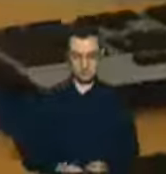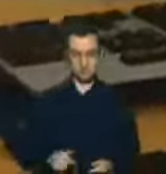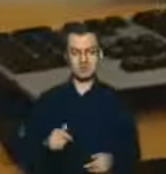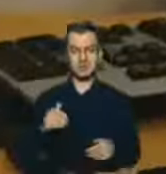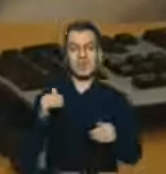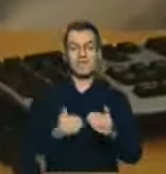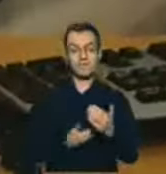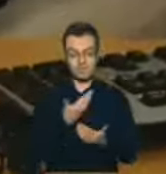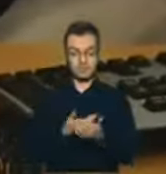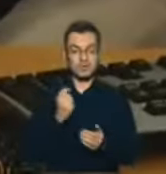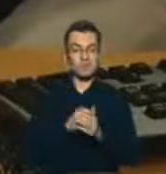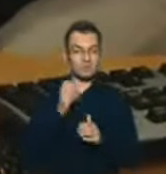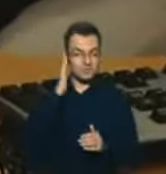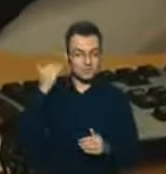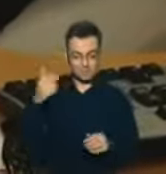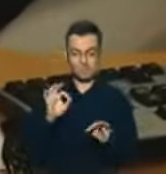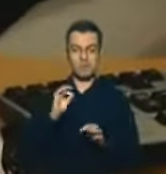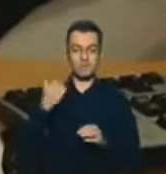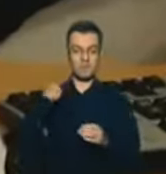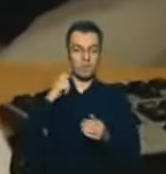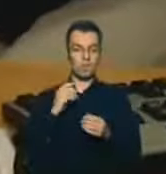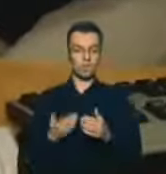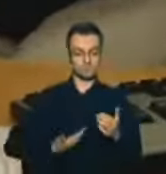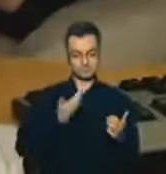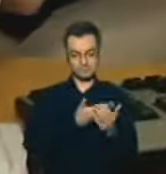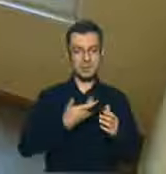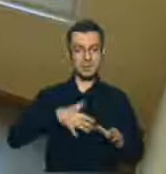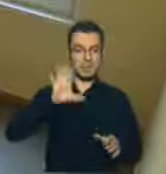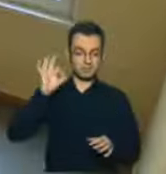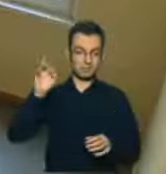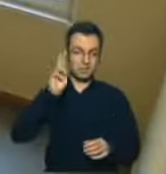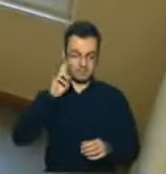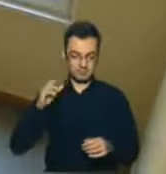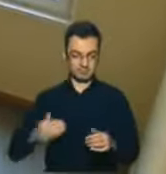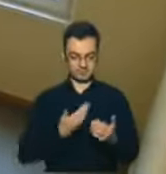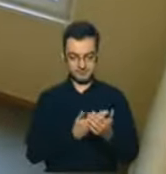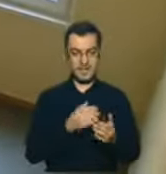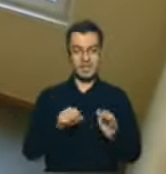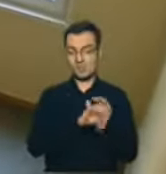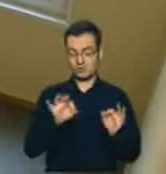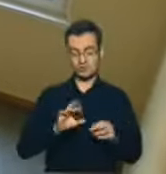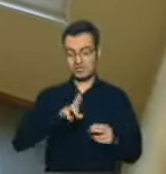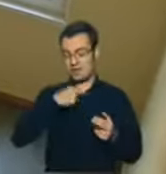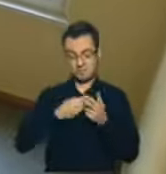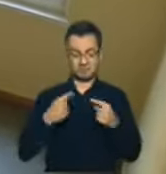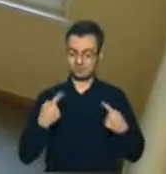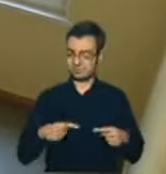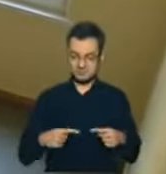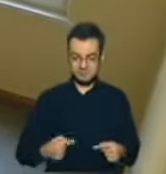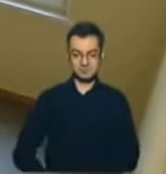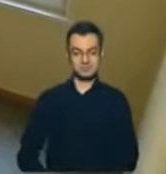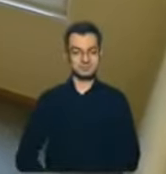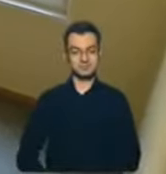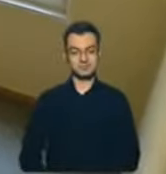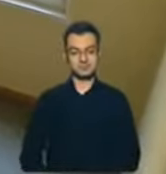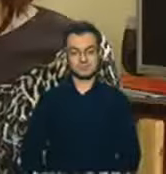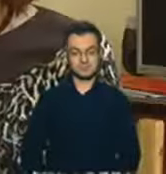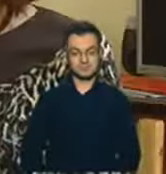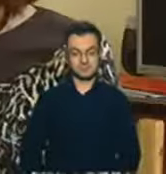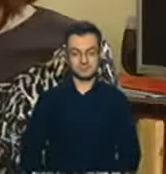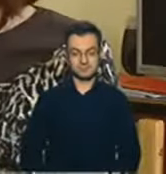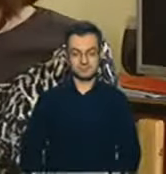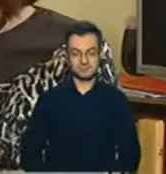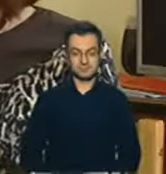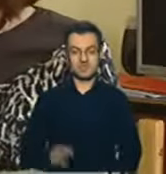wykup mieszkania został złożony przez matkę autorki już 5 lat temu i do dzisiaj nie doczekał się adekwatnej odpowiedzi urzędu.